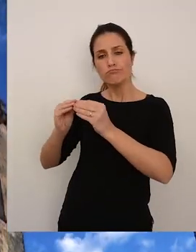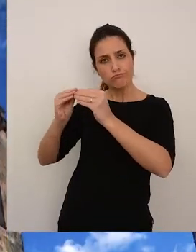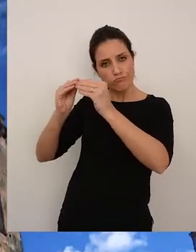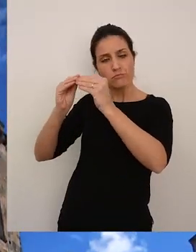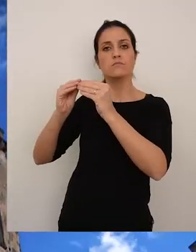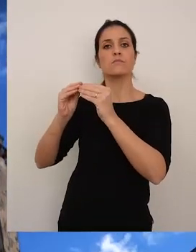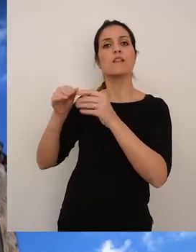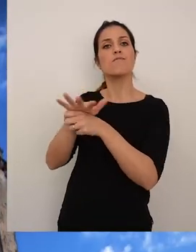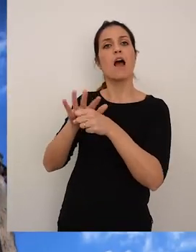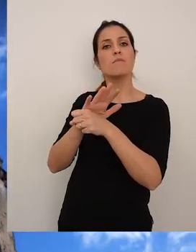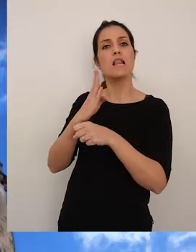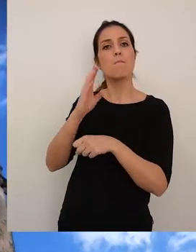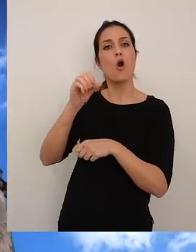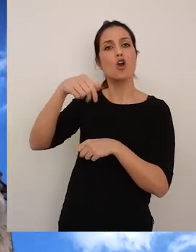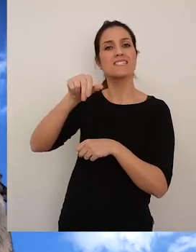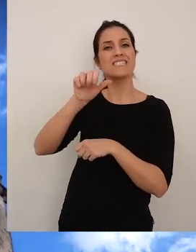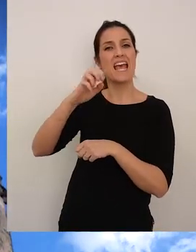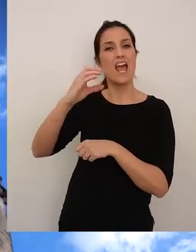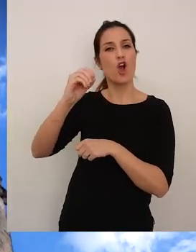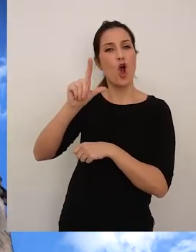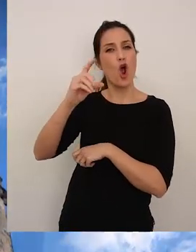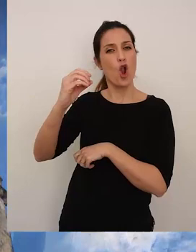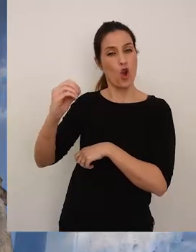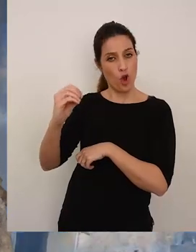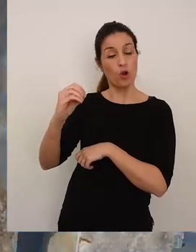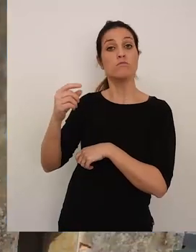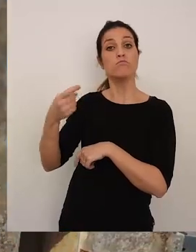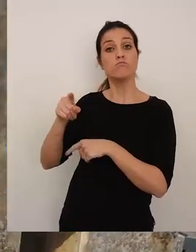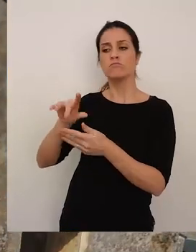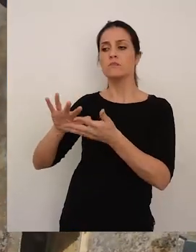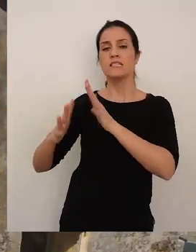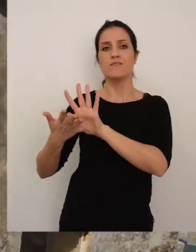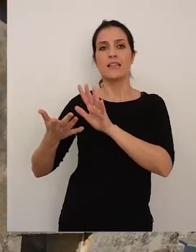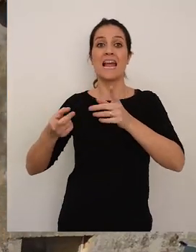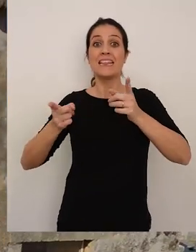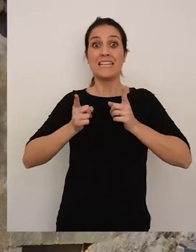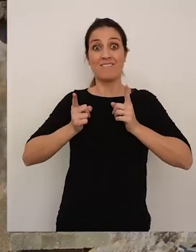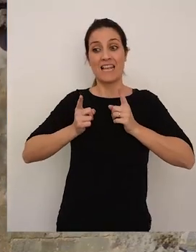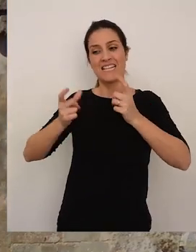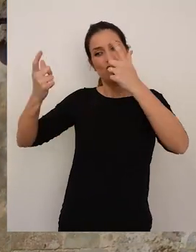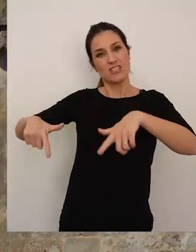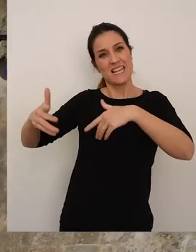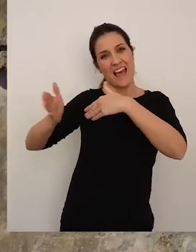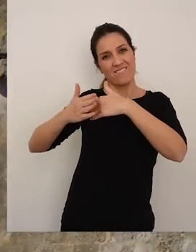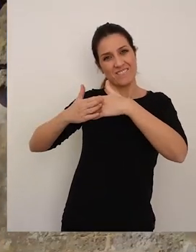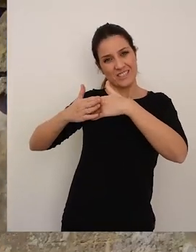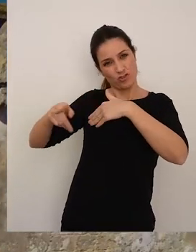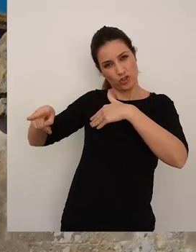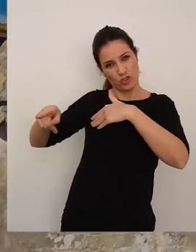nel XII secolo, divenendo l'avamposto di difesa della vicina città messapica di Ugento.